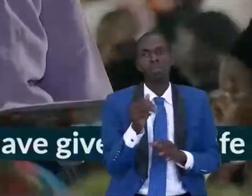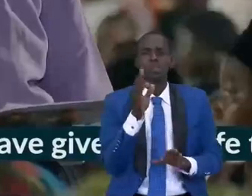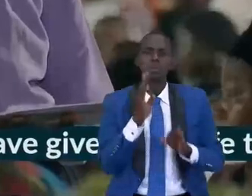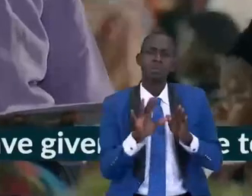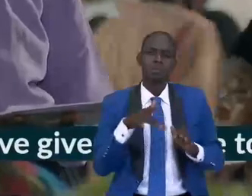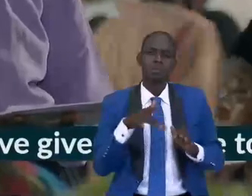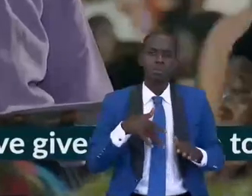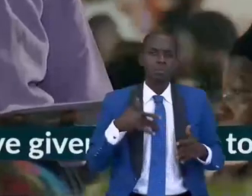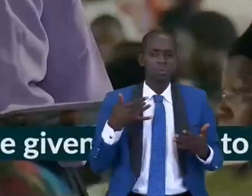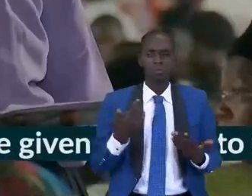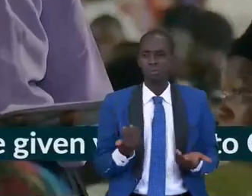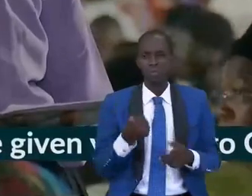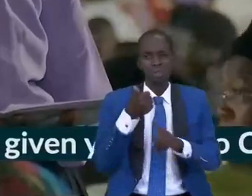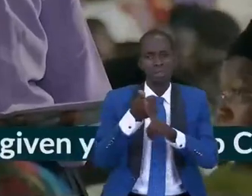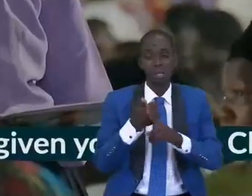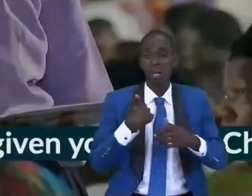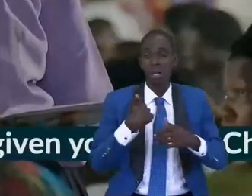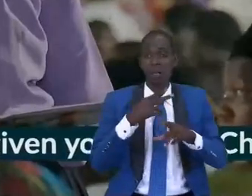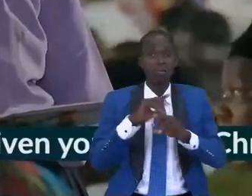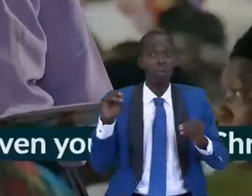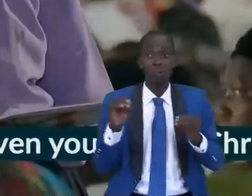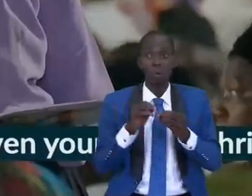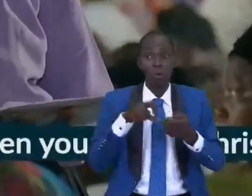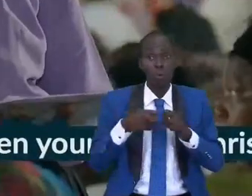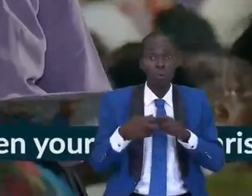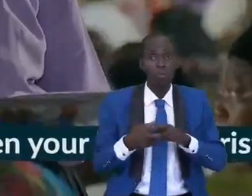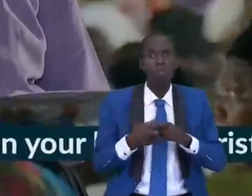ou bien à la télé, il y a un lien